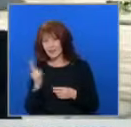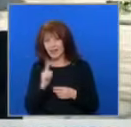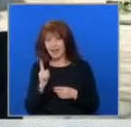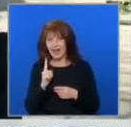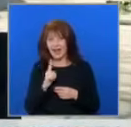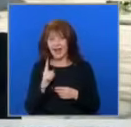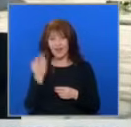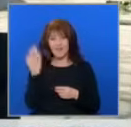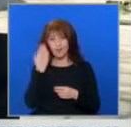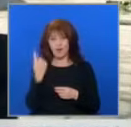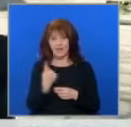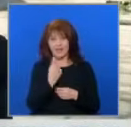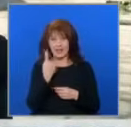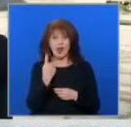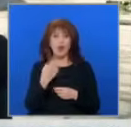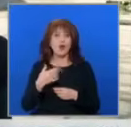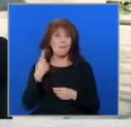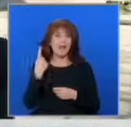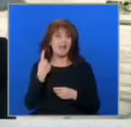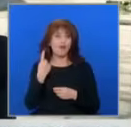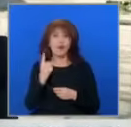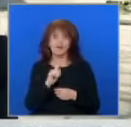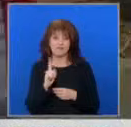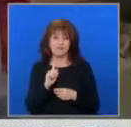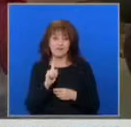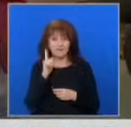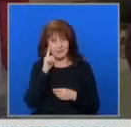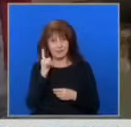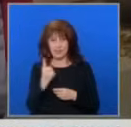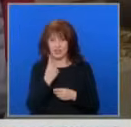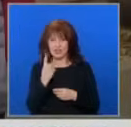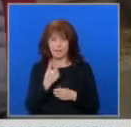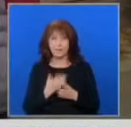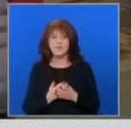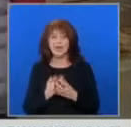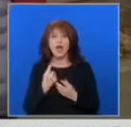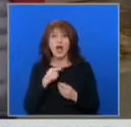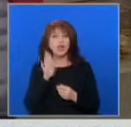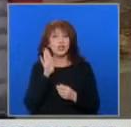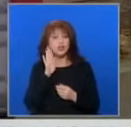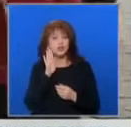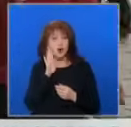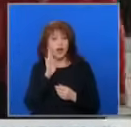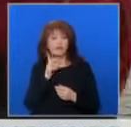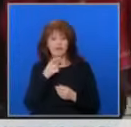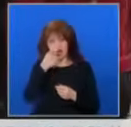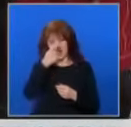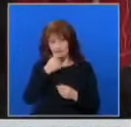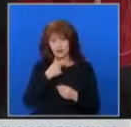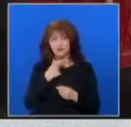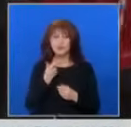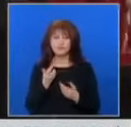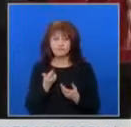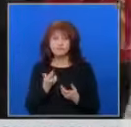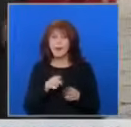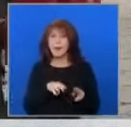едно, така ли? Да. Считаме, че не е той виновен. За да чуят лично подробности за задържането на Рангел, близки